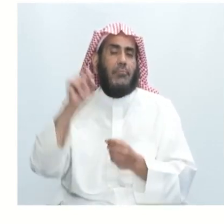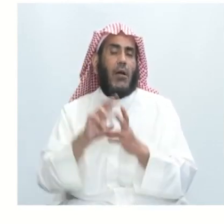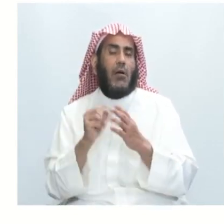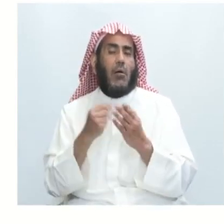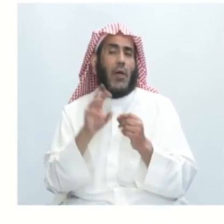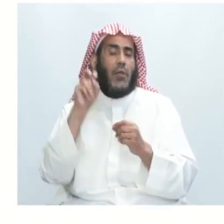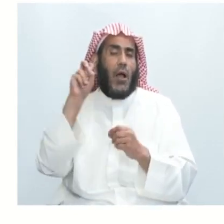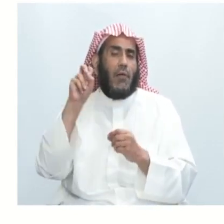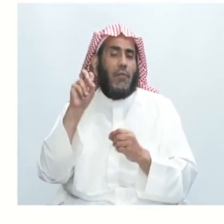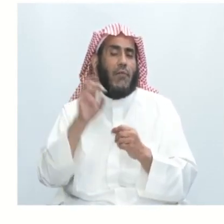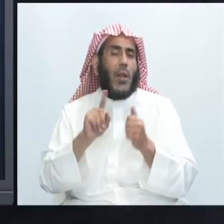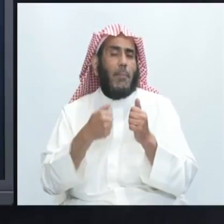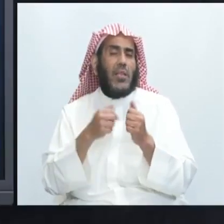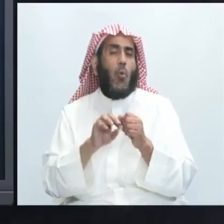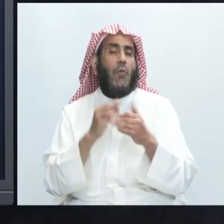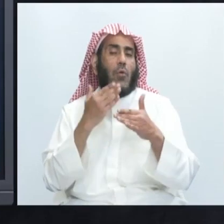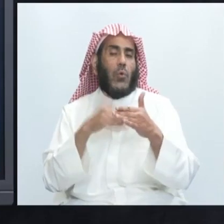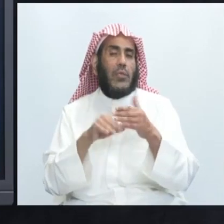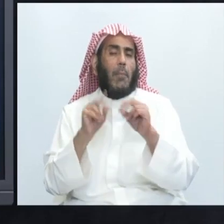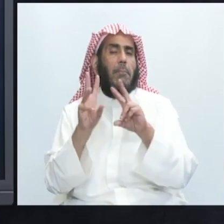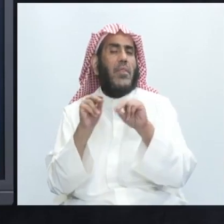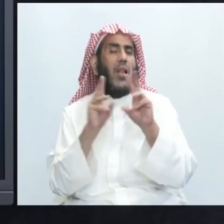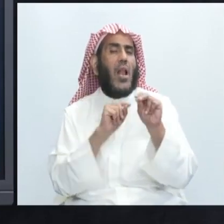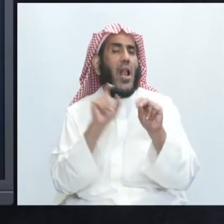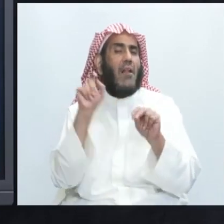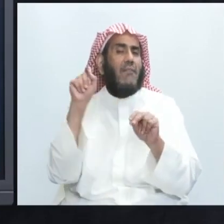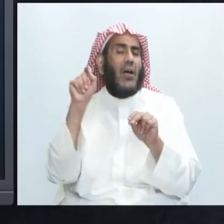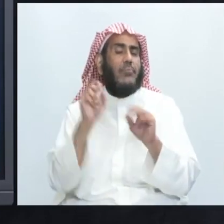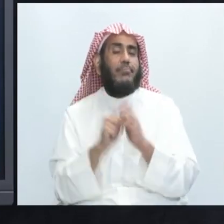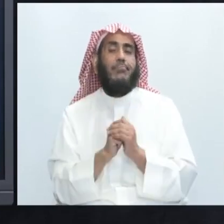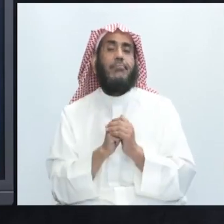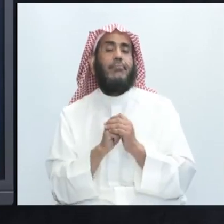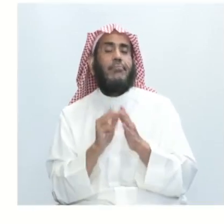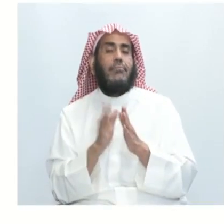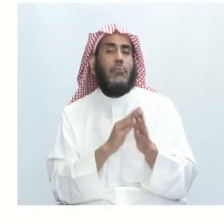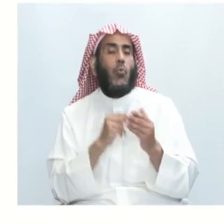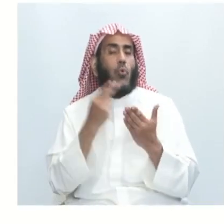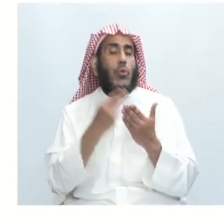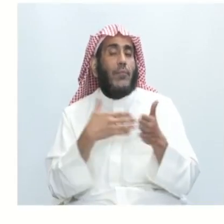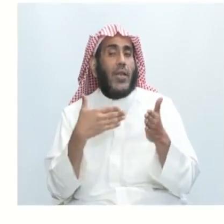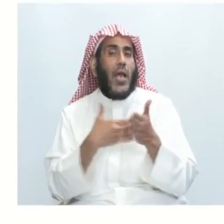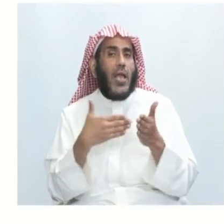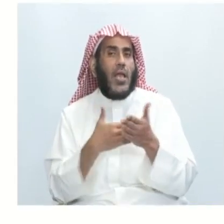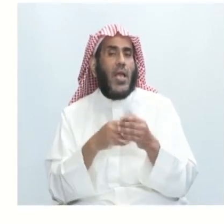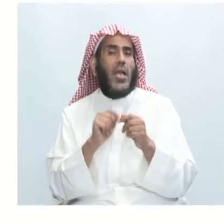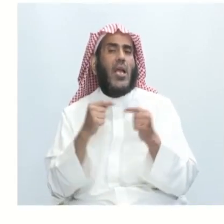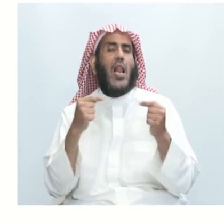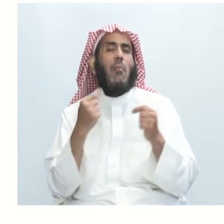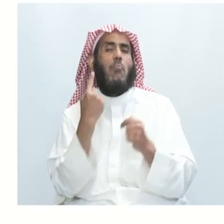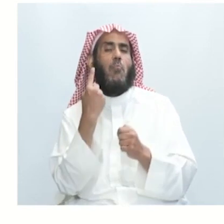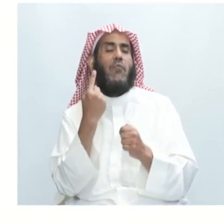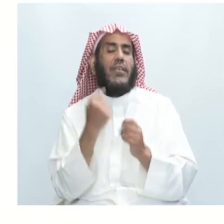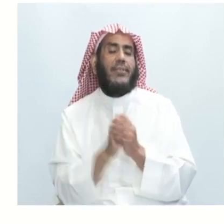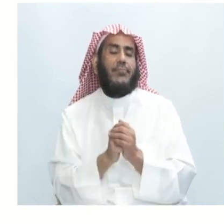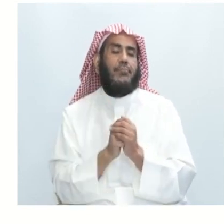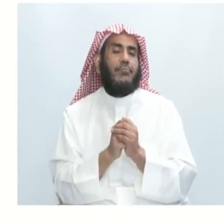حرف القاف في البدء وفي الوسط مثله مثل الفم وايضا يرسم في النهايه كالمنفرد يرسم